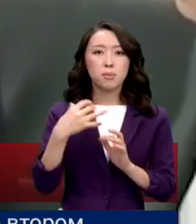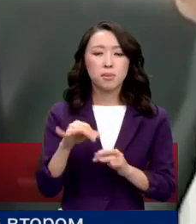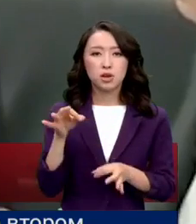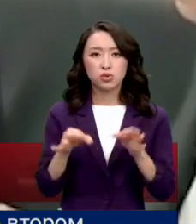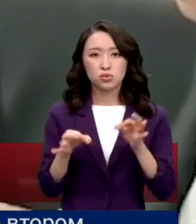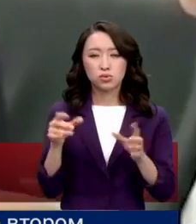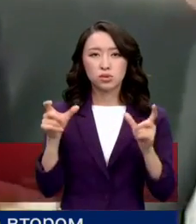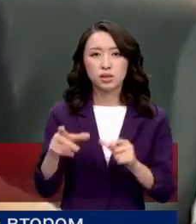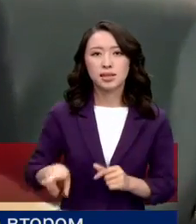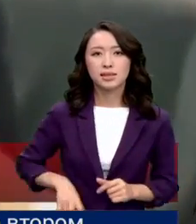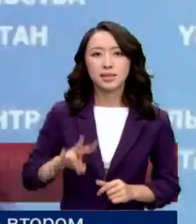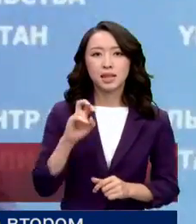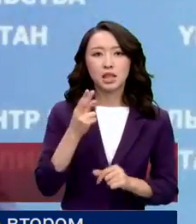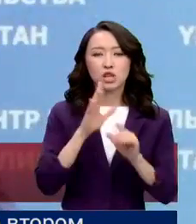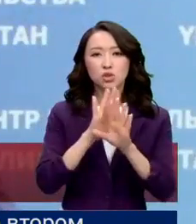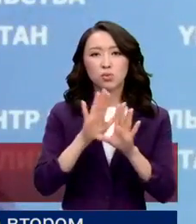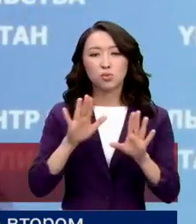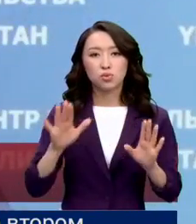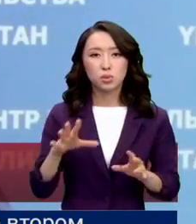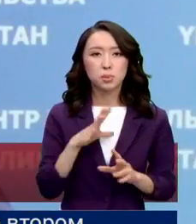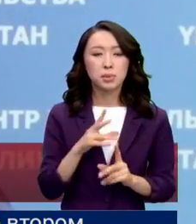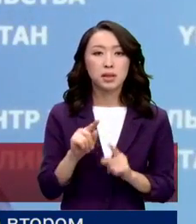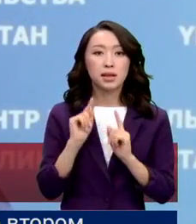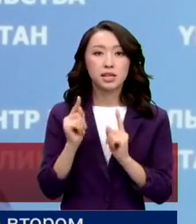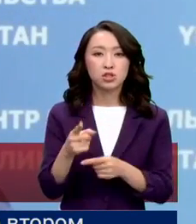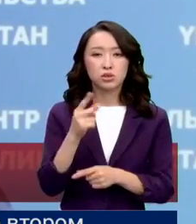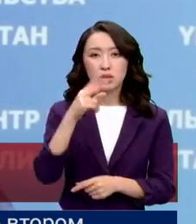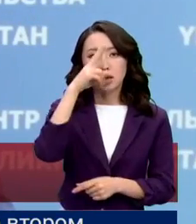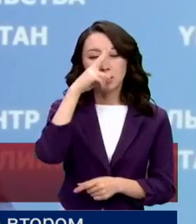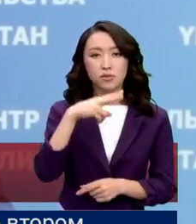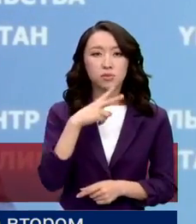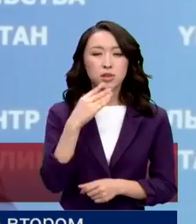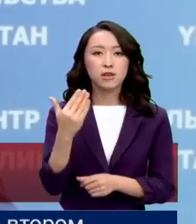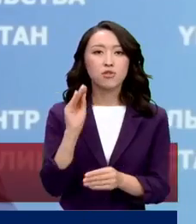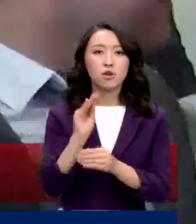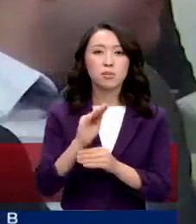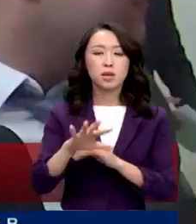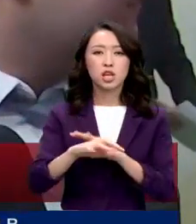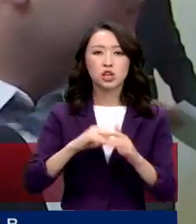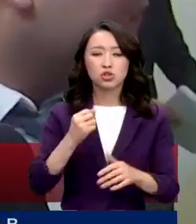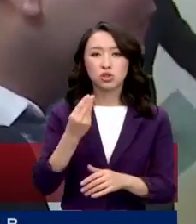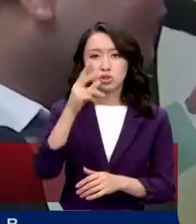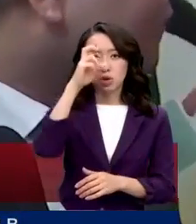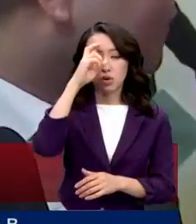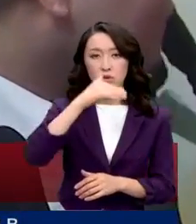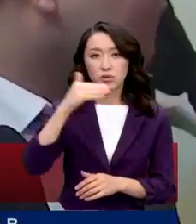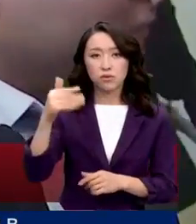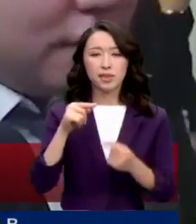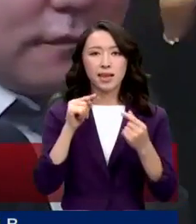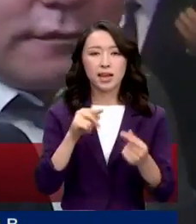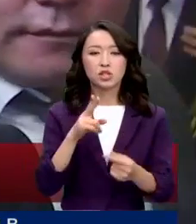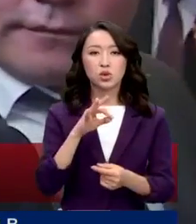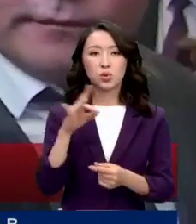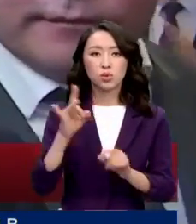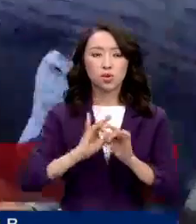суда директор Национального музея Рустамбек Мухамедиулы был арестован на 2 месяца. Его обвиняют в хищении бюджетных денег. В Антикоре уточняли,